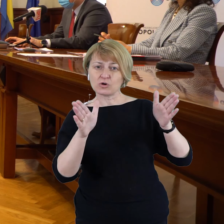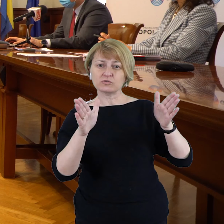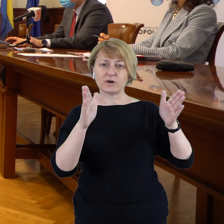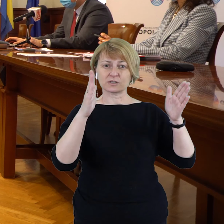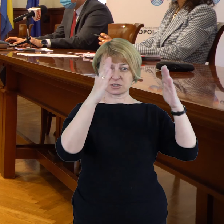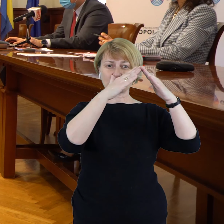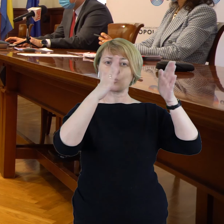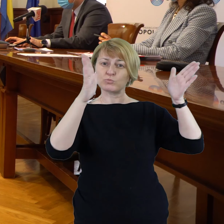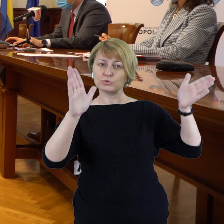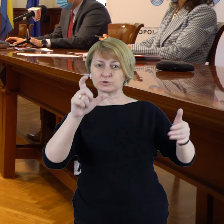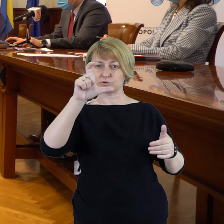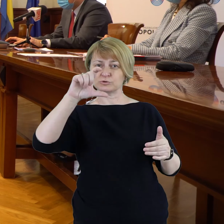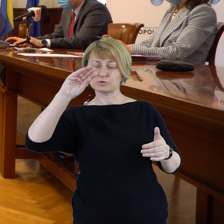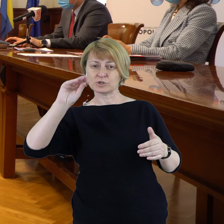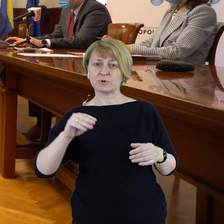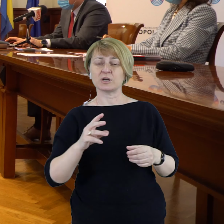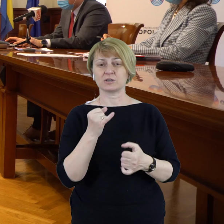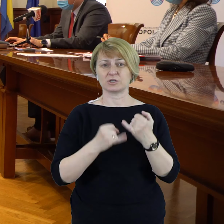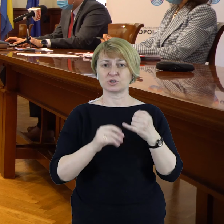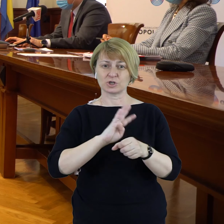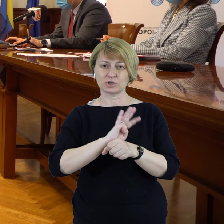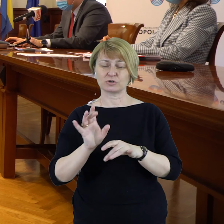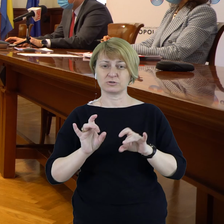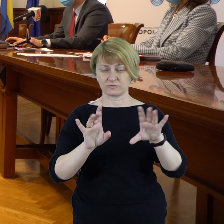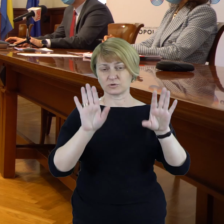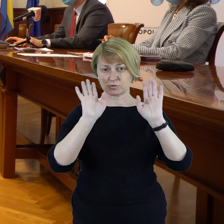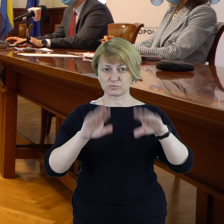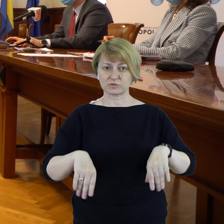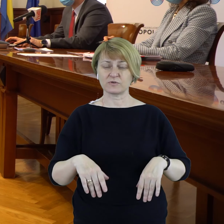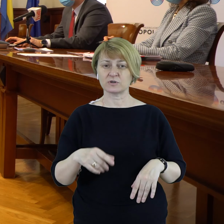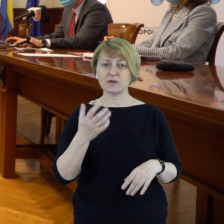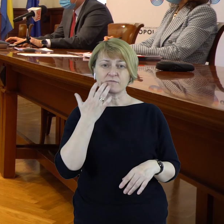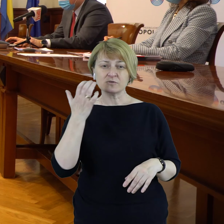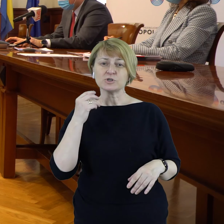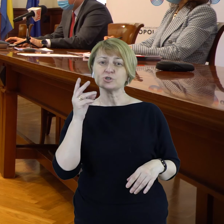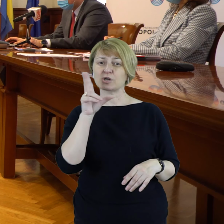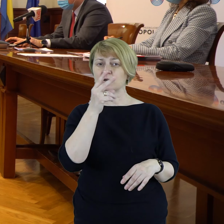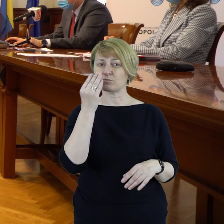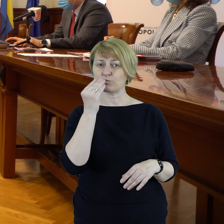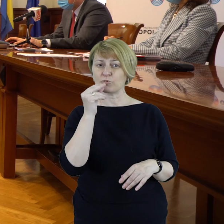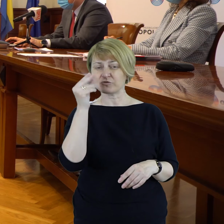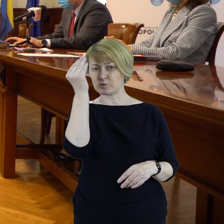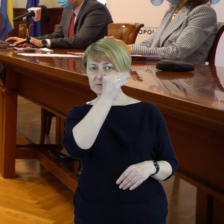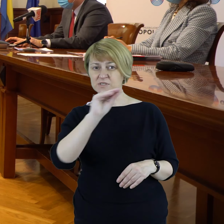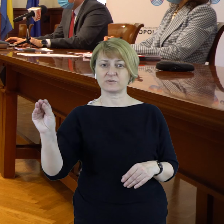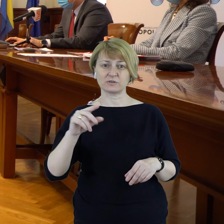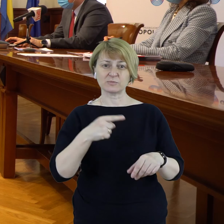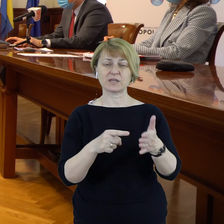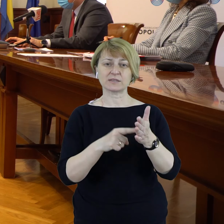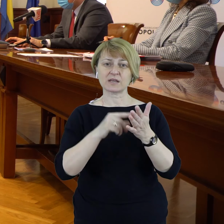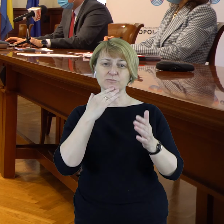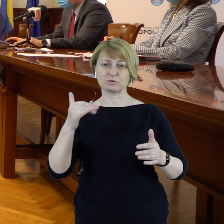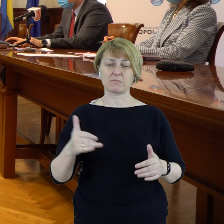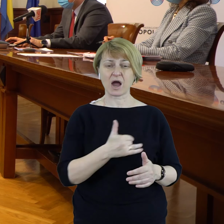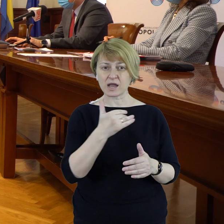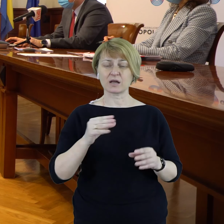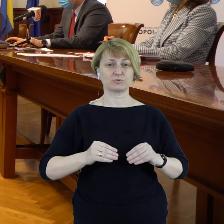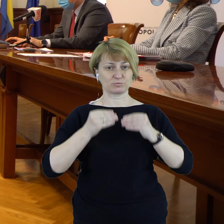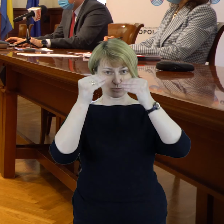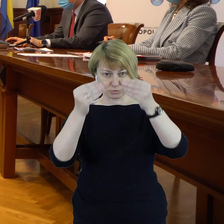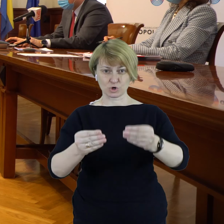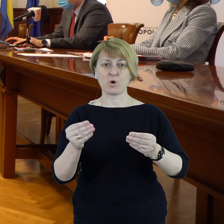na otwarcie tego obiektu, jak oczywiście pandemia pozwoli. Pierwotnie mówiłem o terminie majowym, ale jak Państwo widzicie, tych obaw, niepokojów